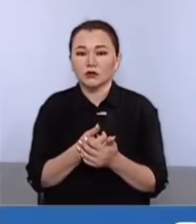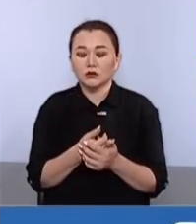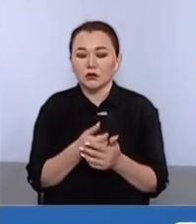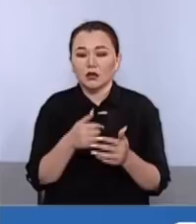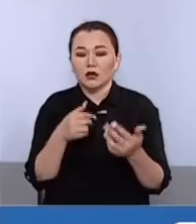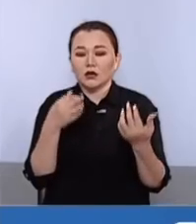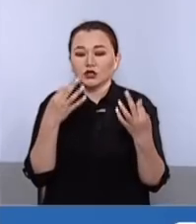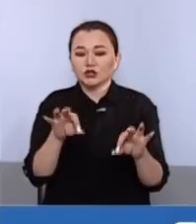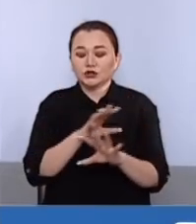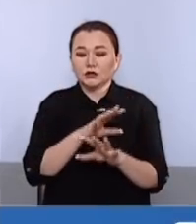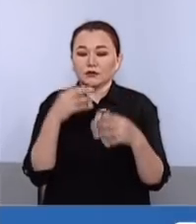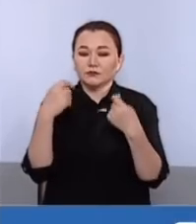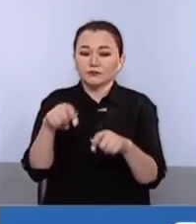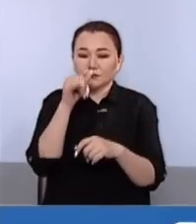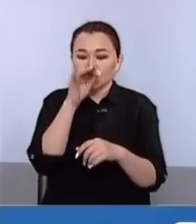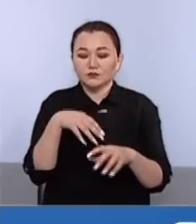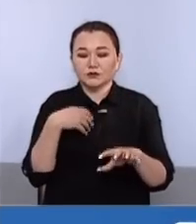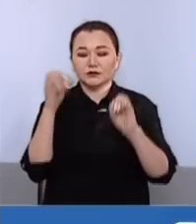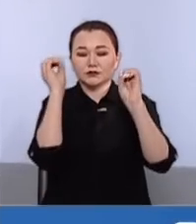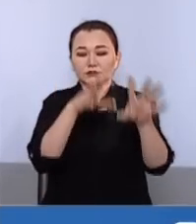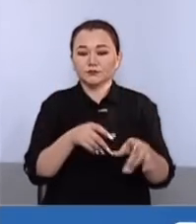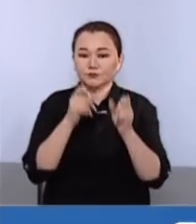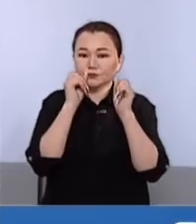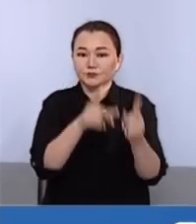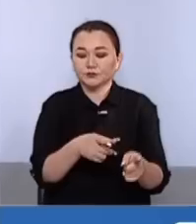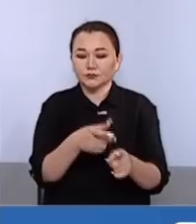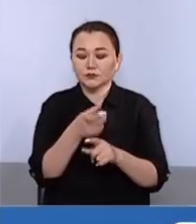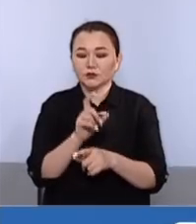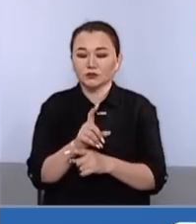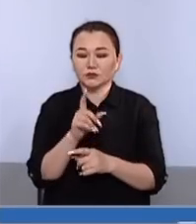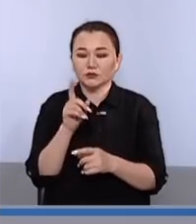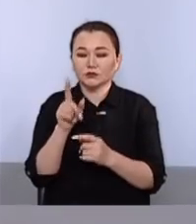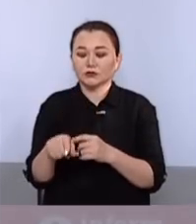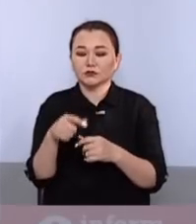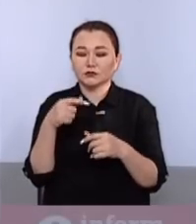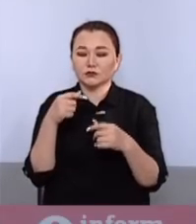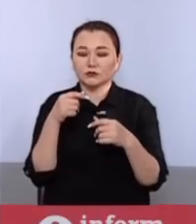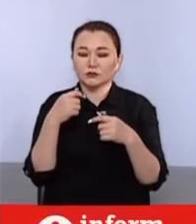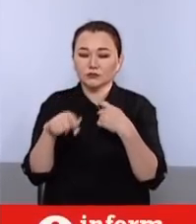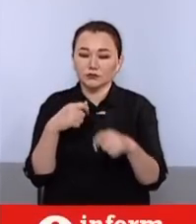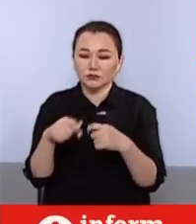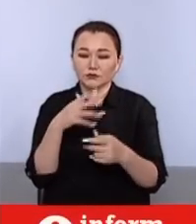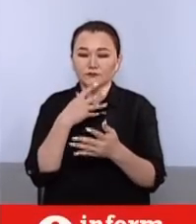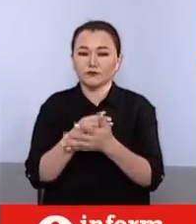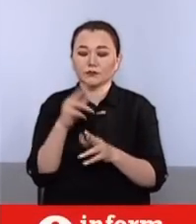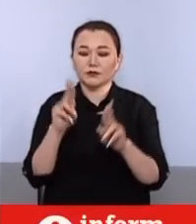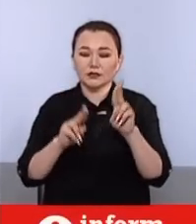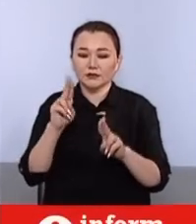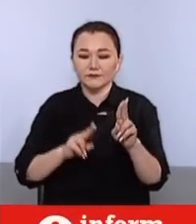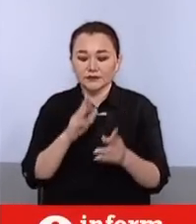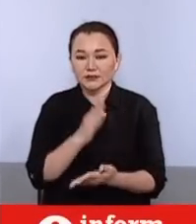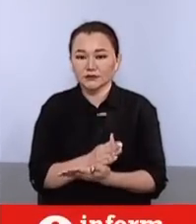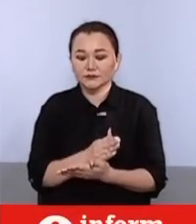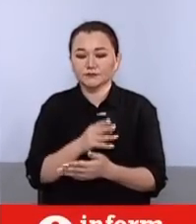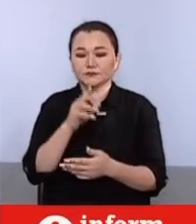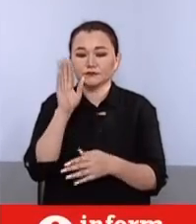өтпей қалған затты біз полигонға өткіземіз. Ол өткізу жөнінде оның өзінің қағидасы бар,